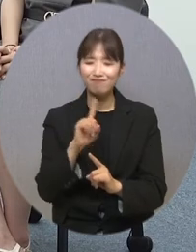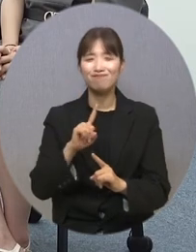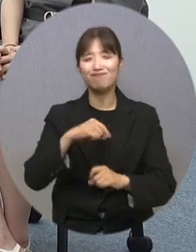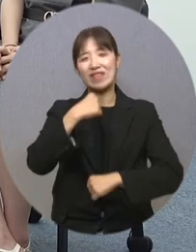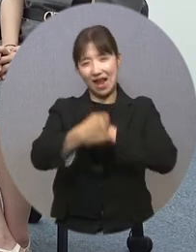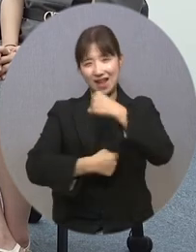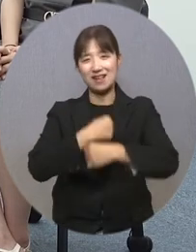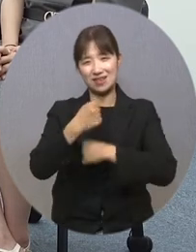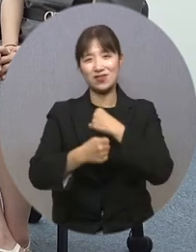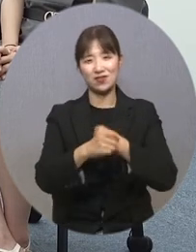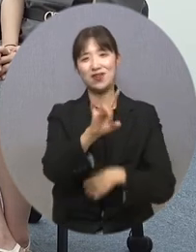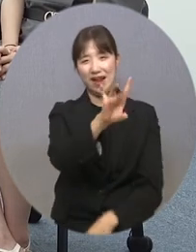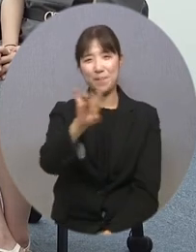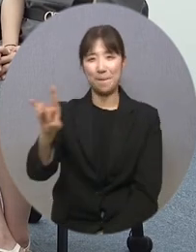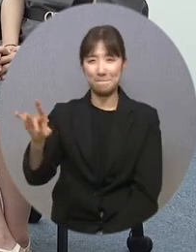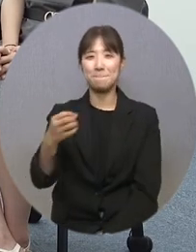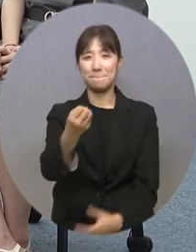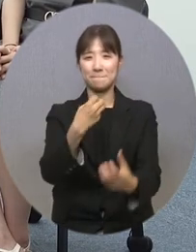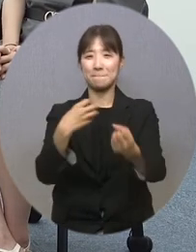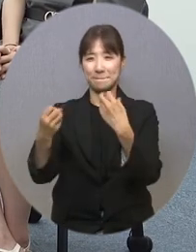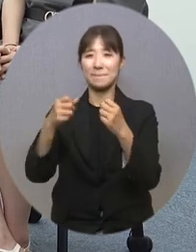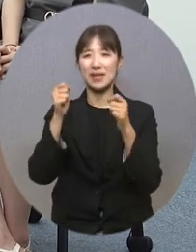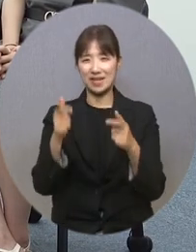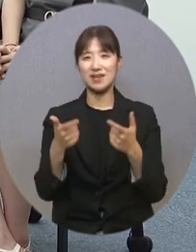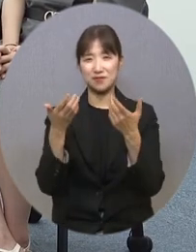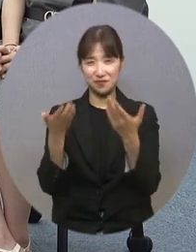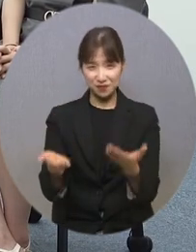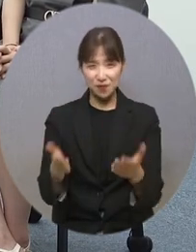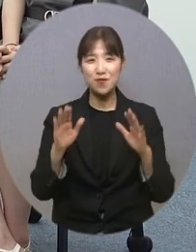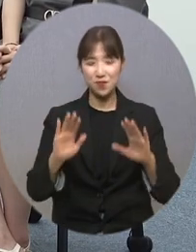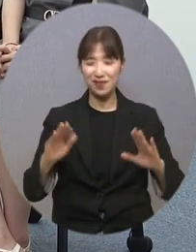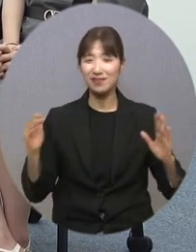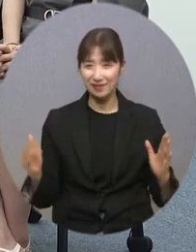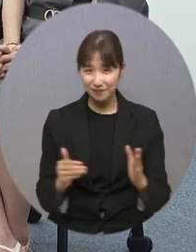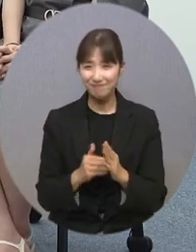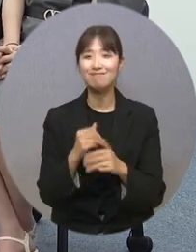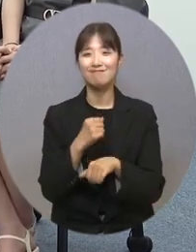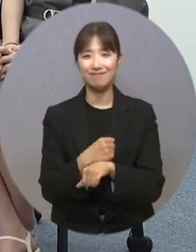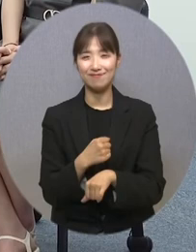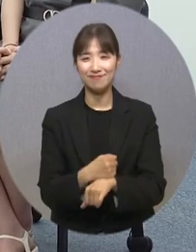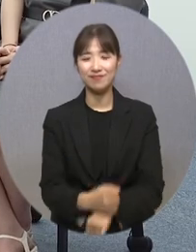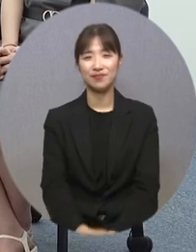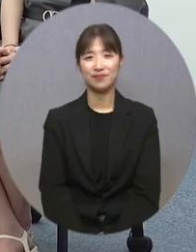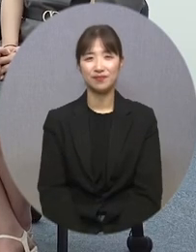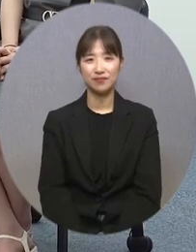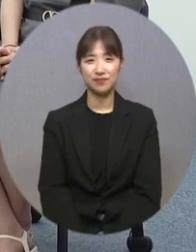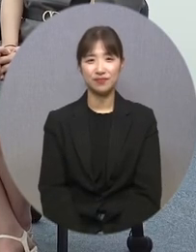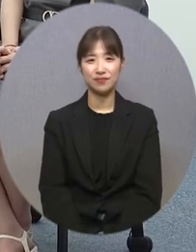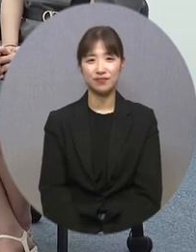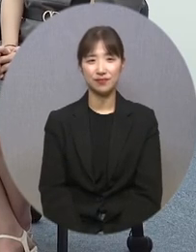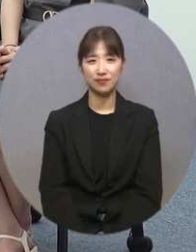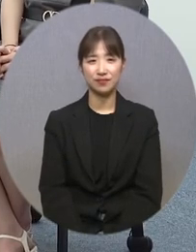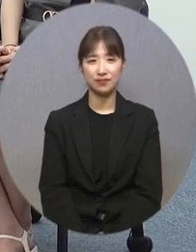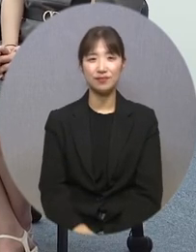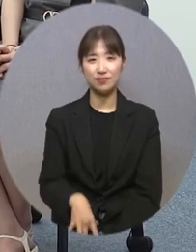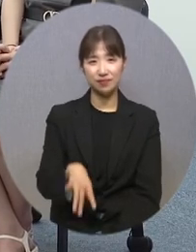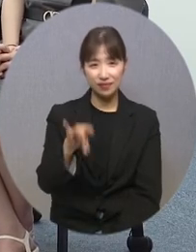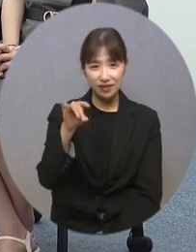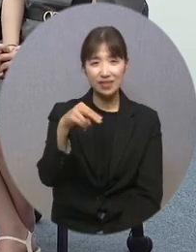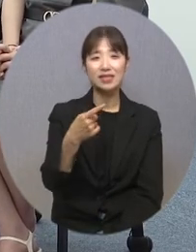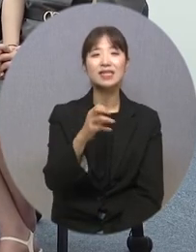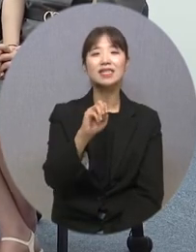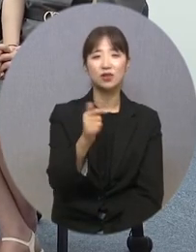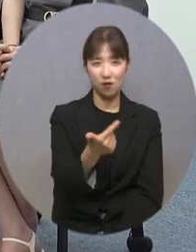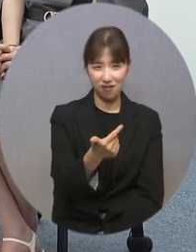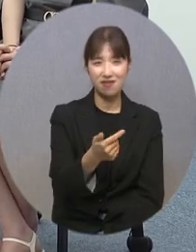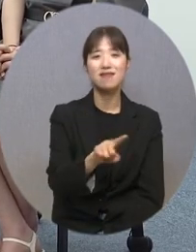마지막으로 한 번씩 어 기회를 좀 드리고 는 마무리 하면 어떨까 싶어요 우린 승원이 부터